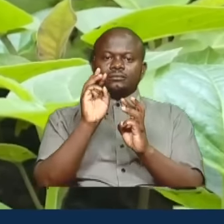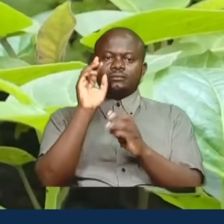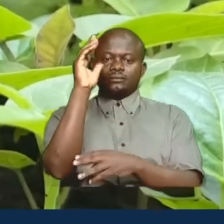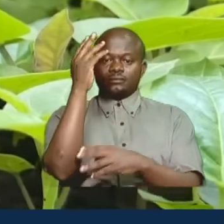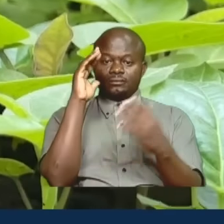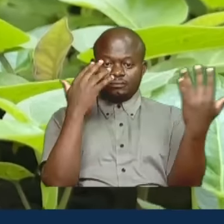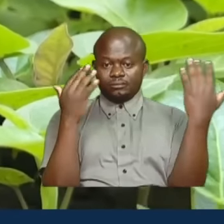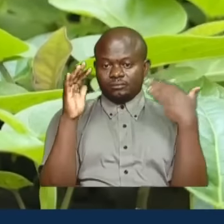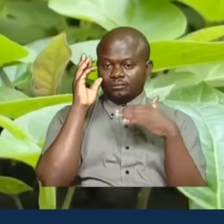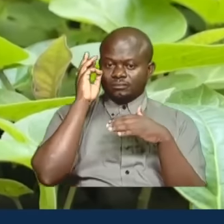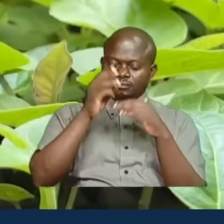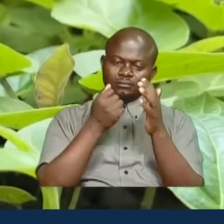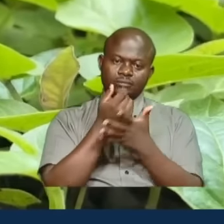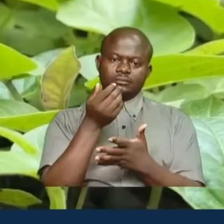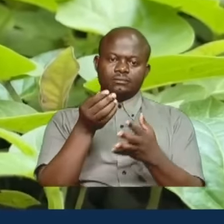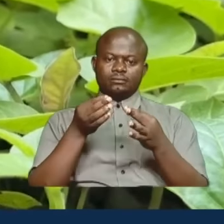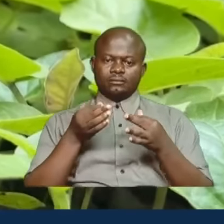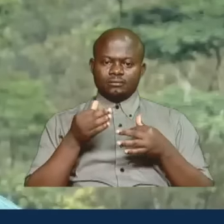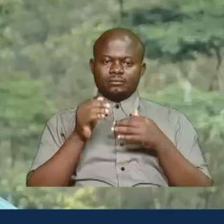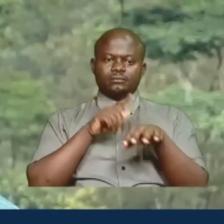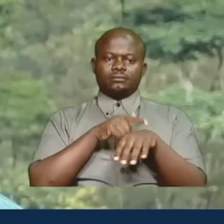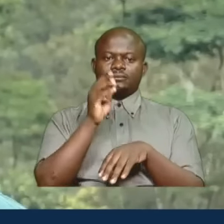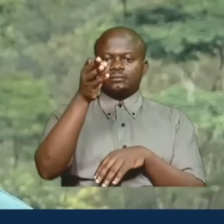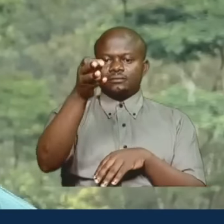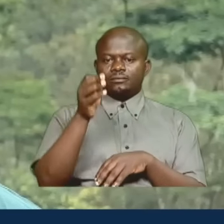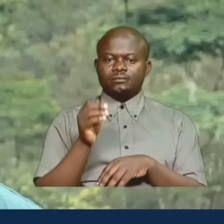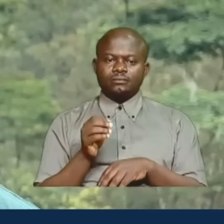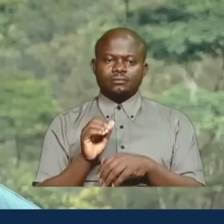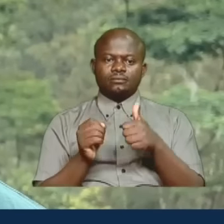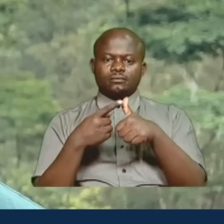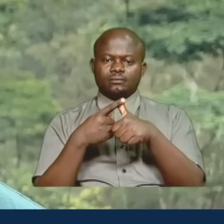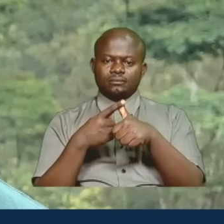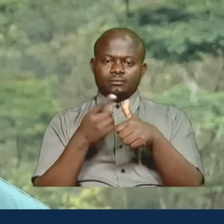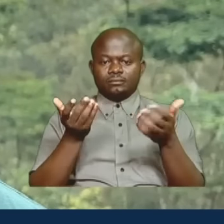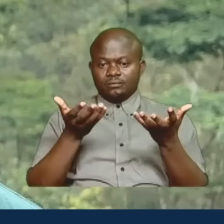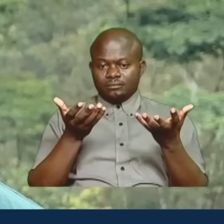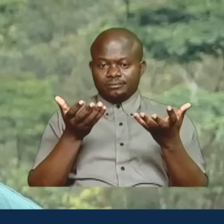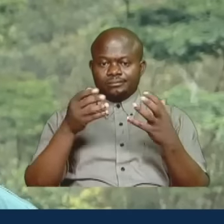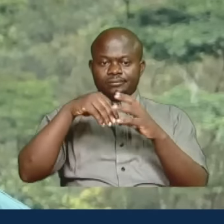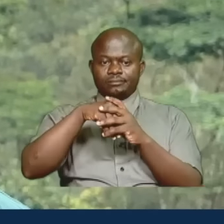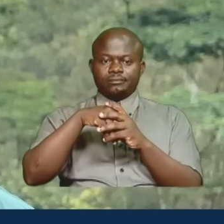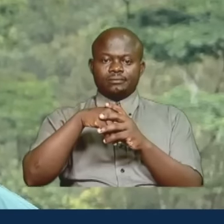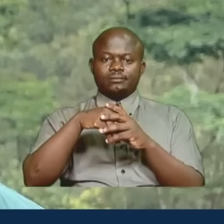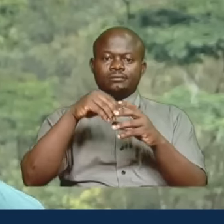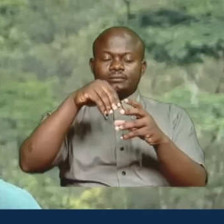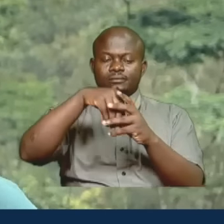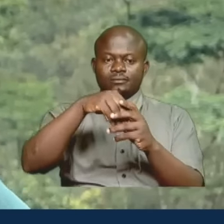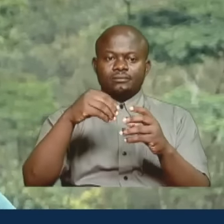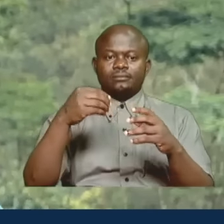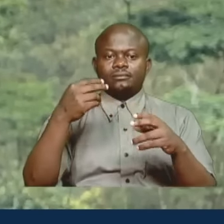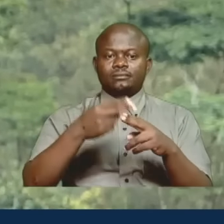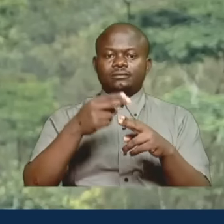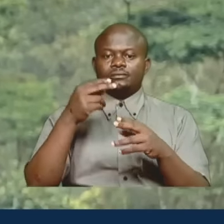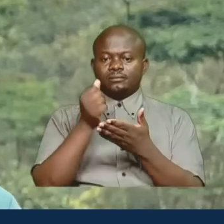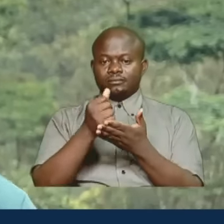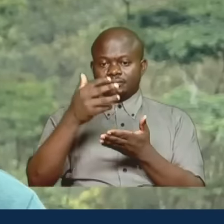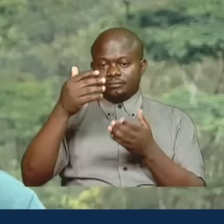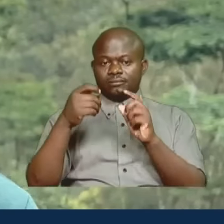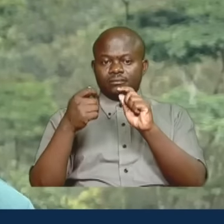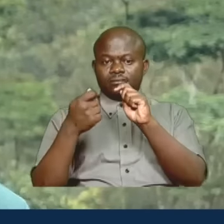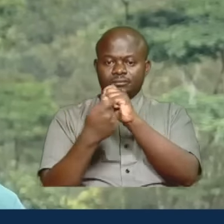guterwa bizabyara imari ishyushye mu gihe kiri imbere. Icya mbere ni uko muri icyo bita value chain